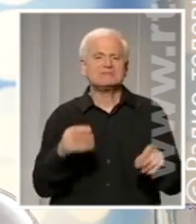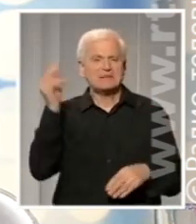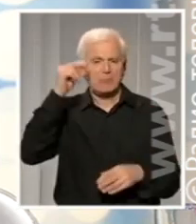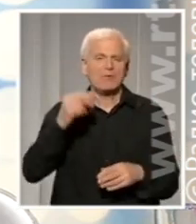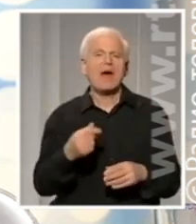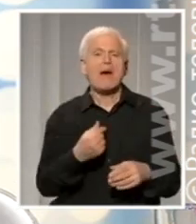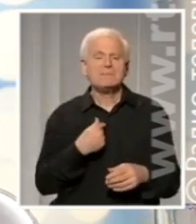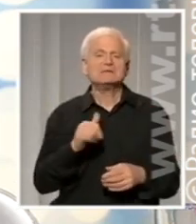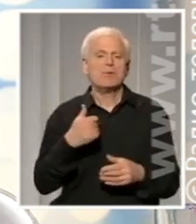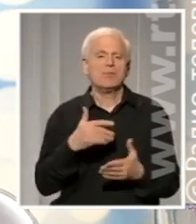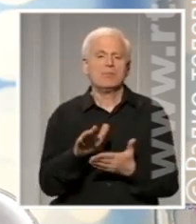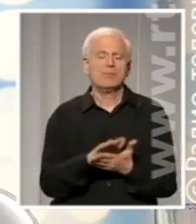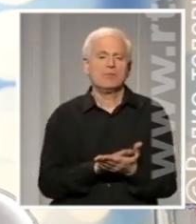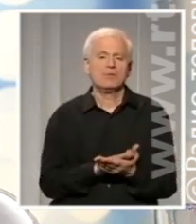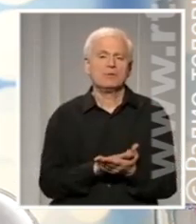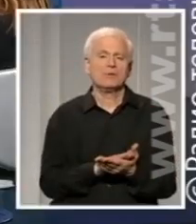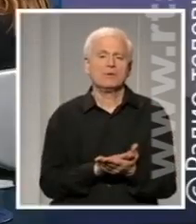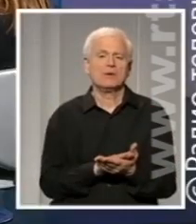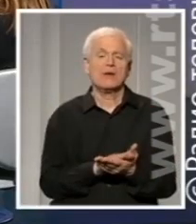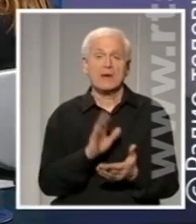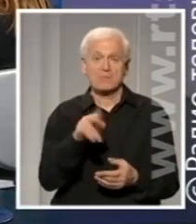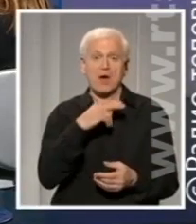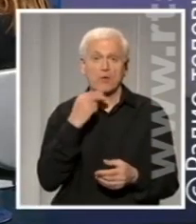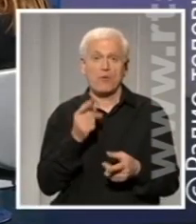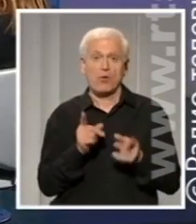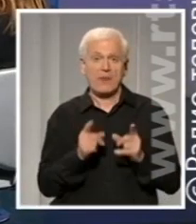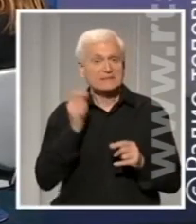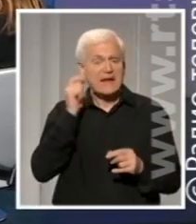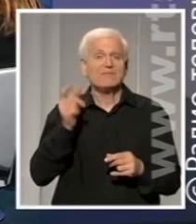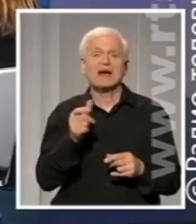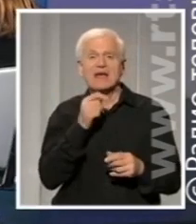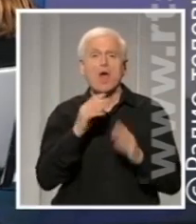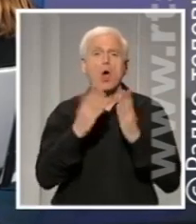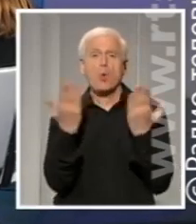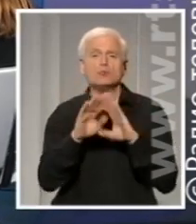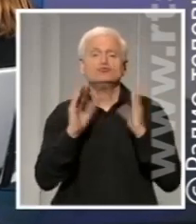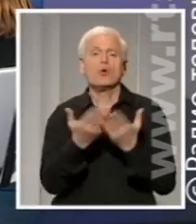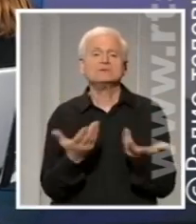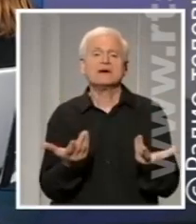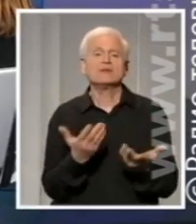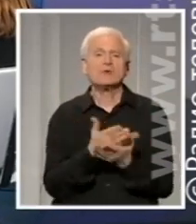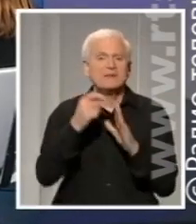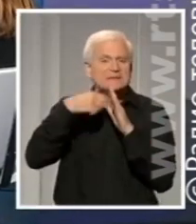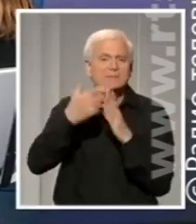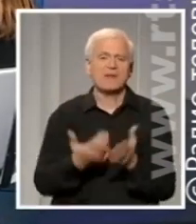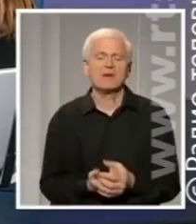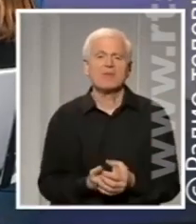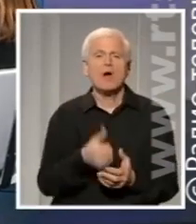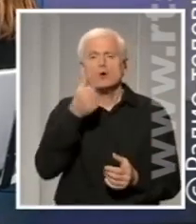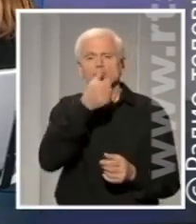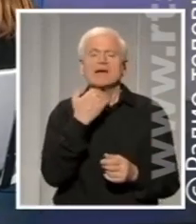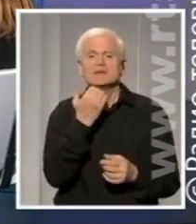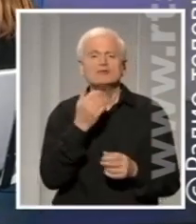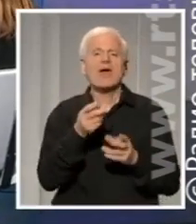prosvetu. Mi smo počeli... Jel imate dovoljno nastavnica, učionica raspoloženih da drže tu vrstu nastave? Pa, da vam kažu, što se tiče